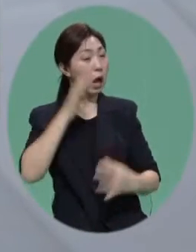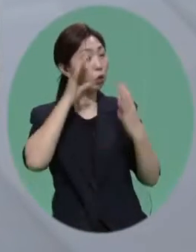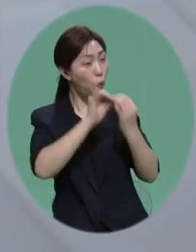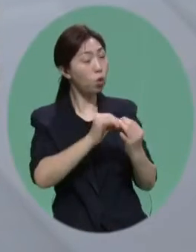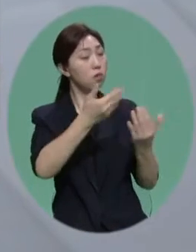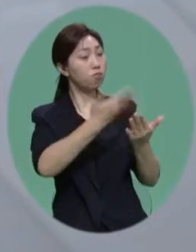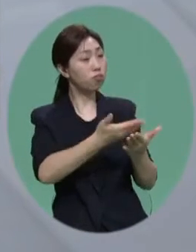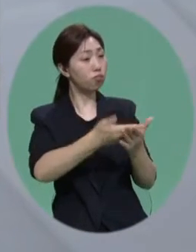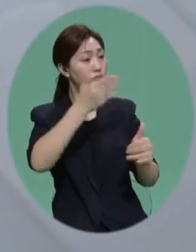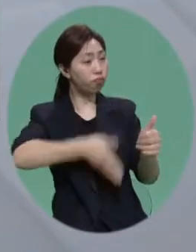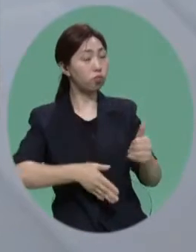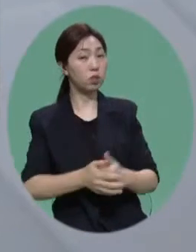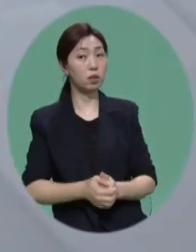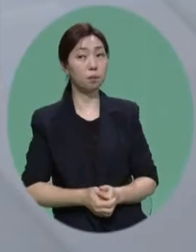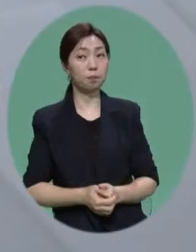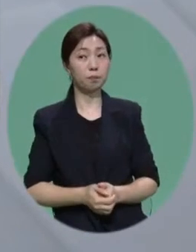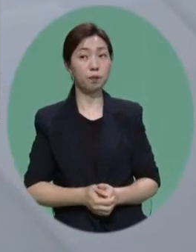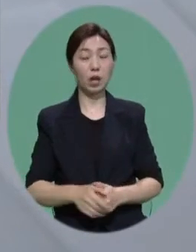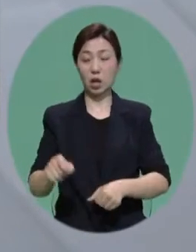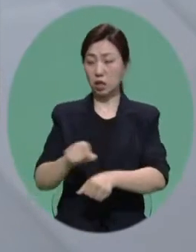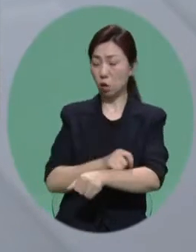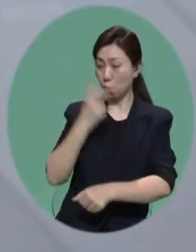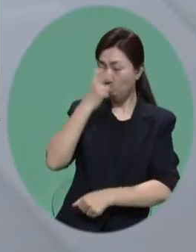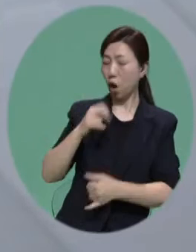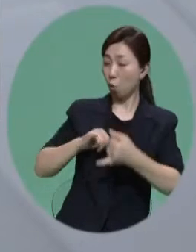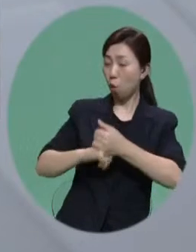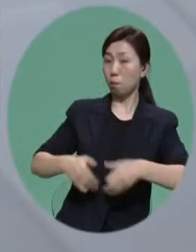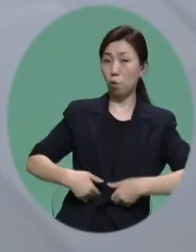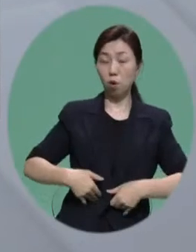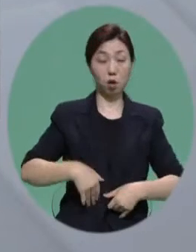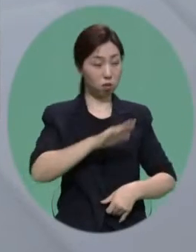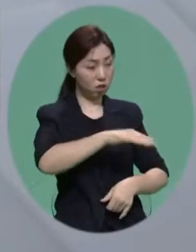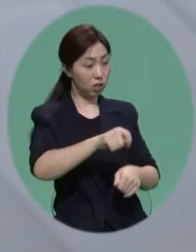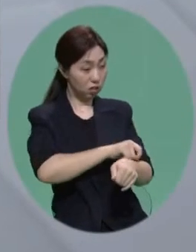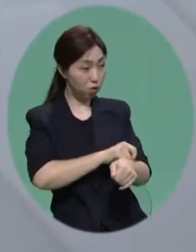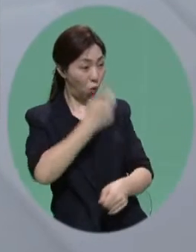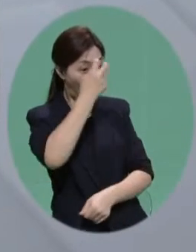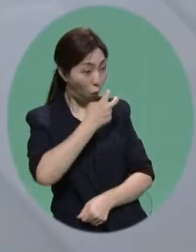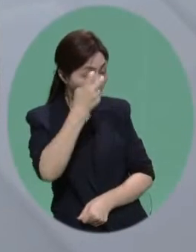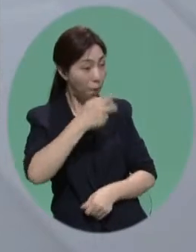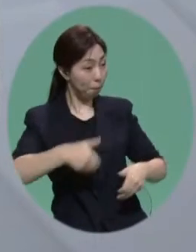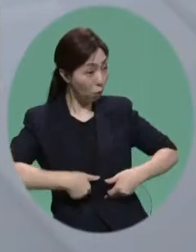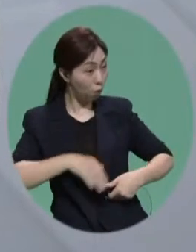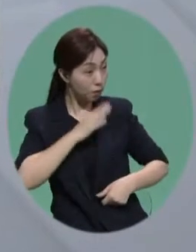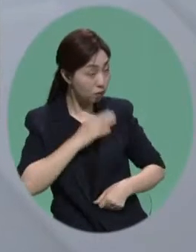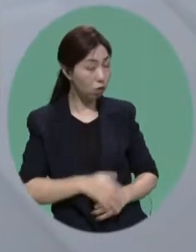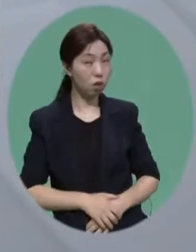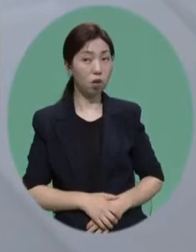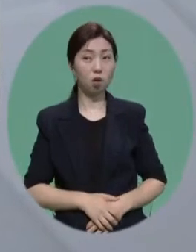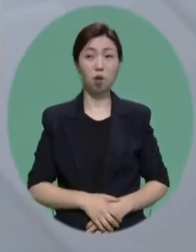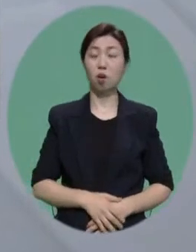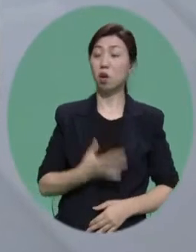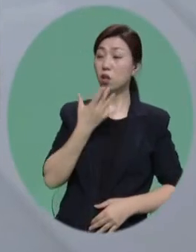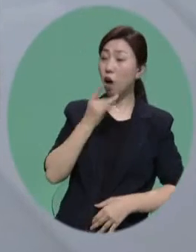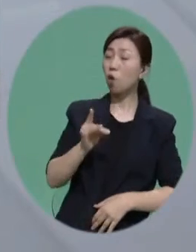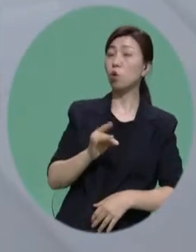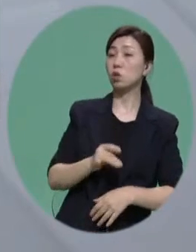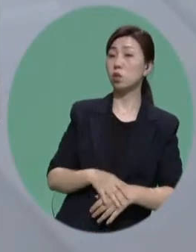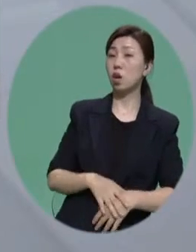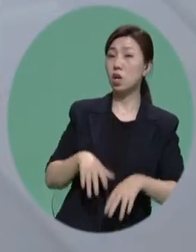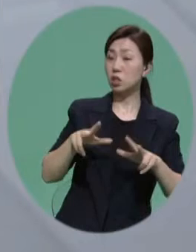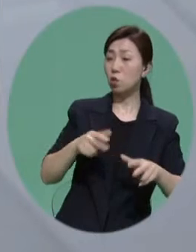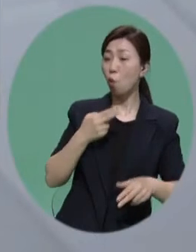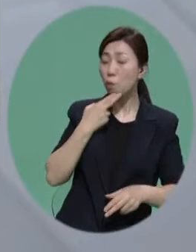지금동 해주세요 당연히 선정하기로 줘야죠 덖음 해야죠 아니면 당연한 노릇이었다 빨라